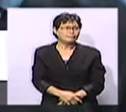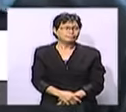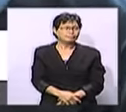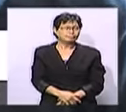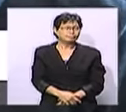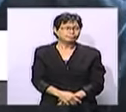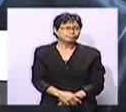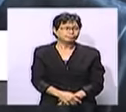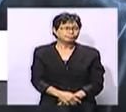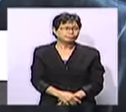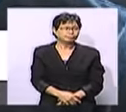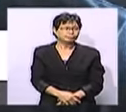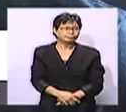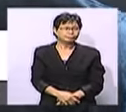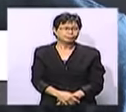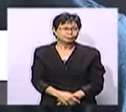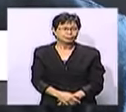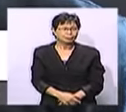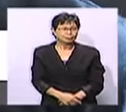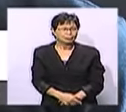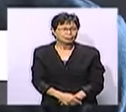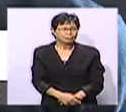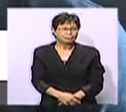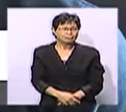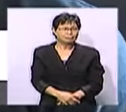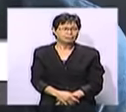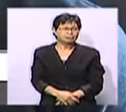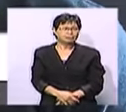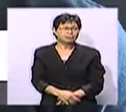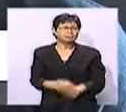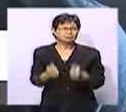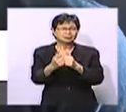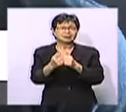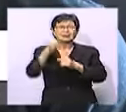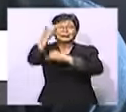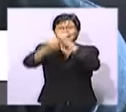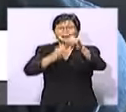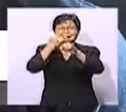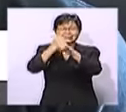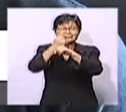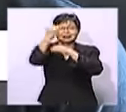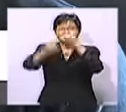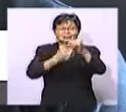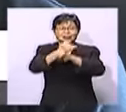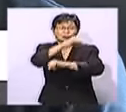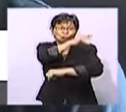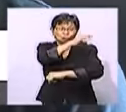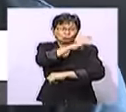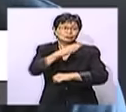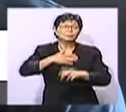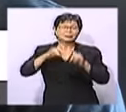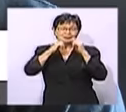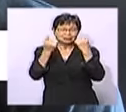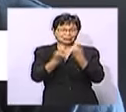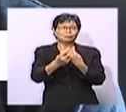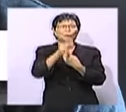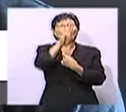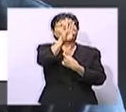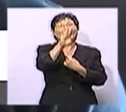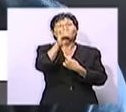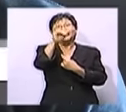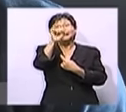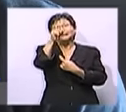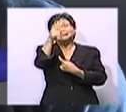Bulan, so persiapan saya dengan international coaches daripada Uzbekistan. Saya punya team ada Uzbek coaches and Philippine